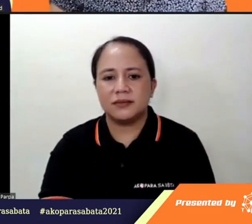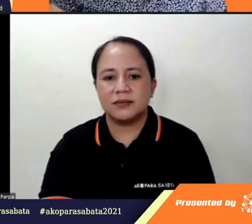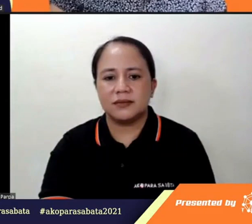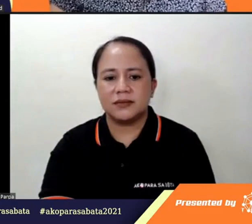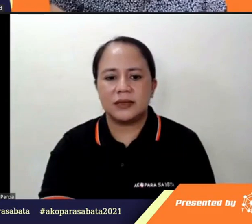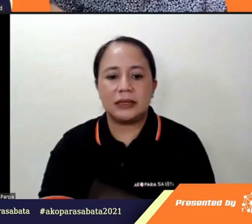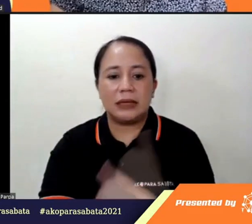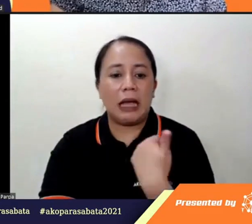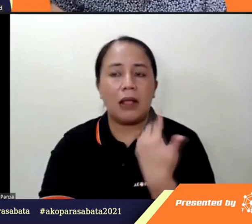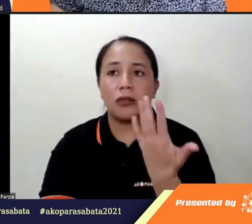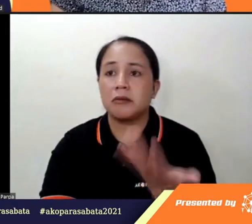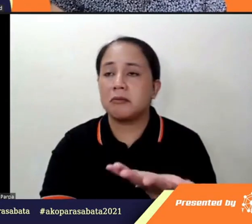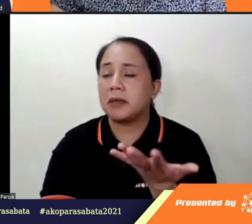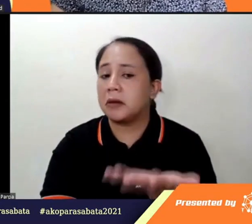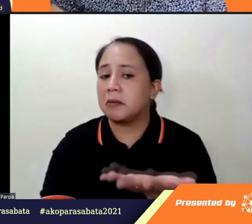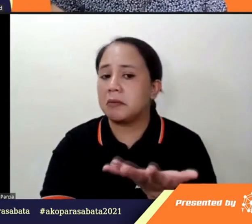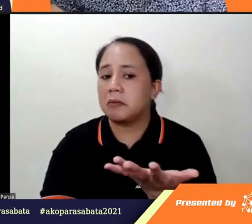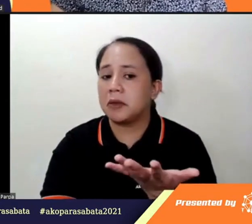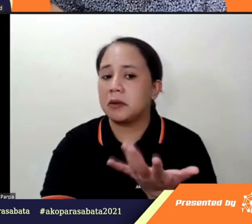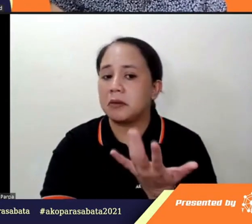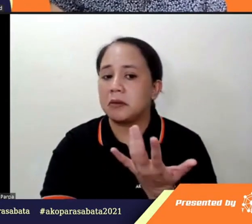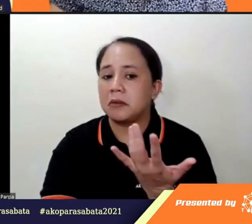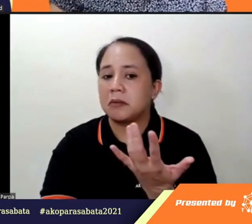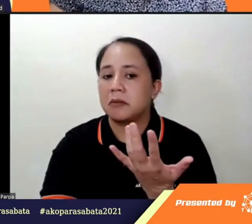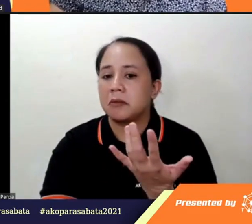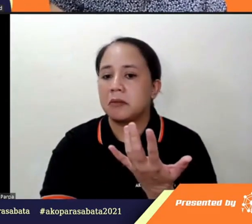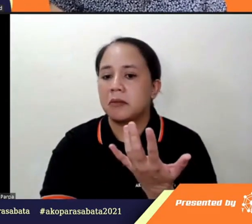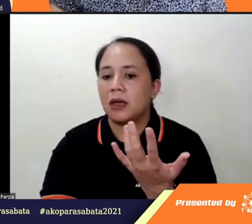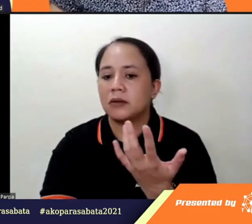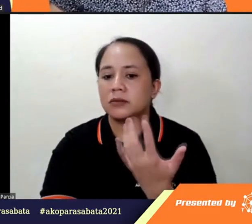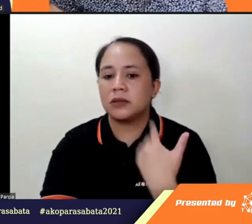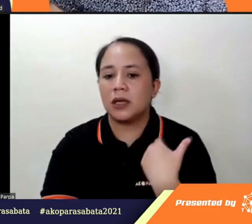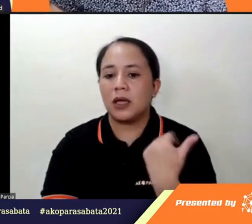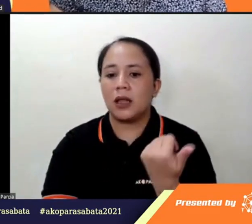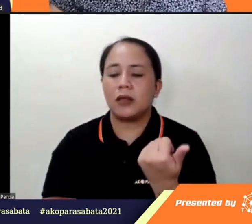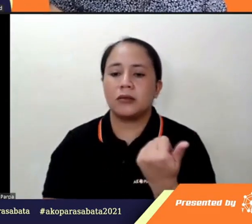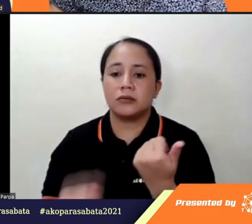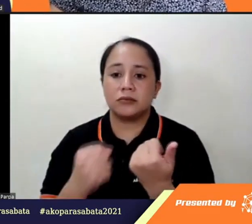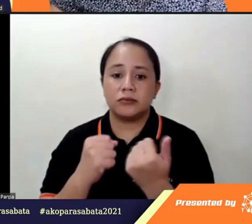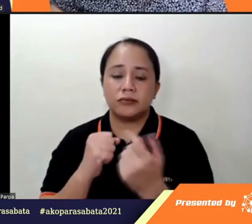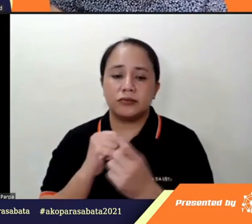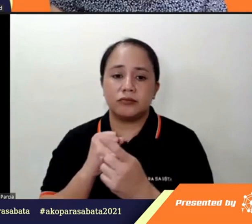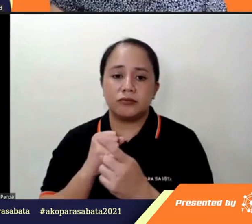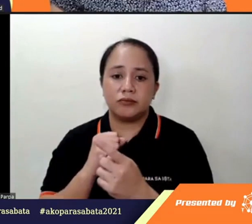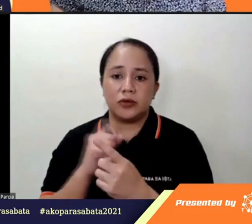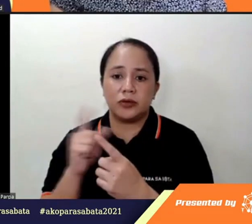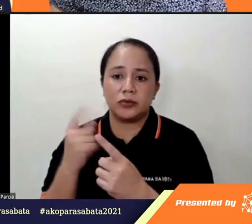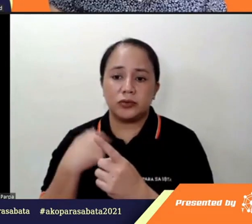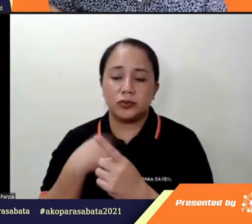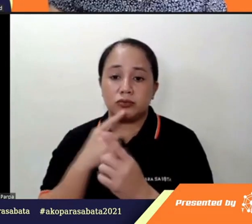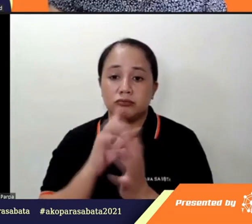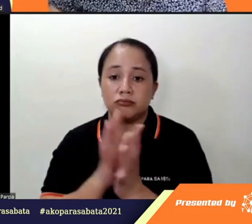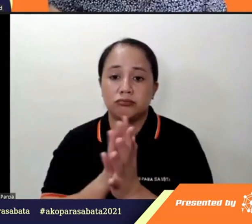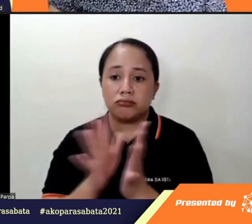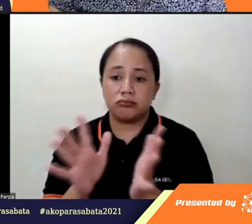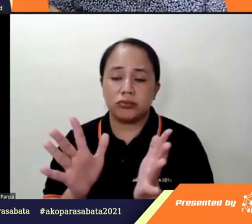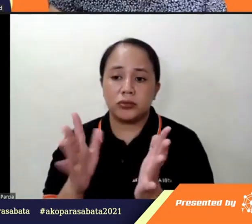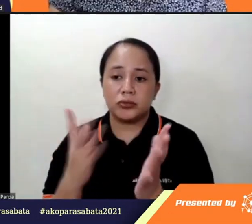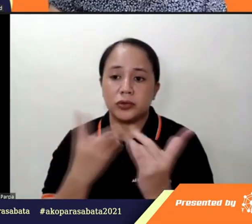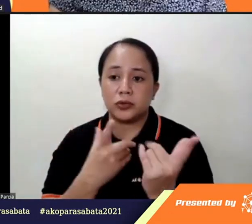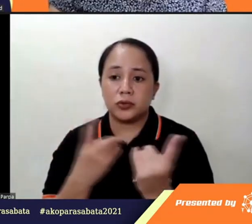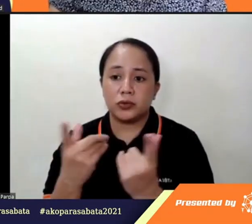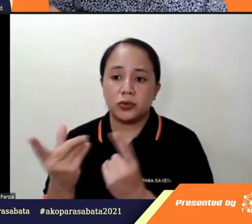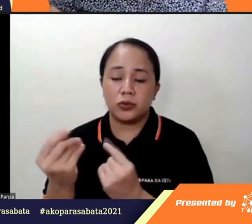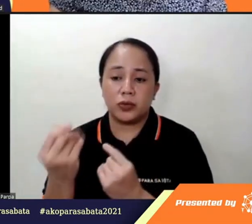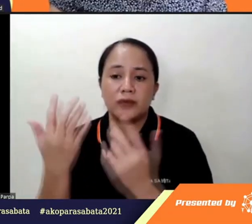might be, lalo na again, in a helping profession where you, di ba, generally we're doing this because